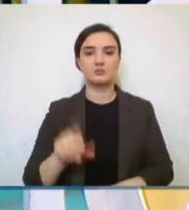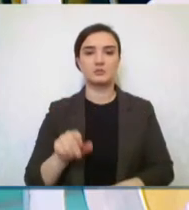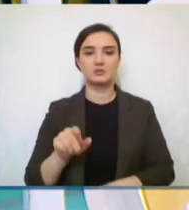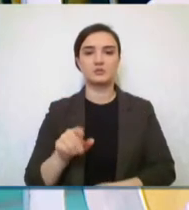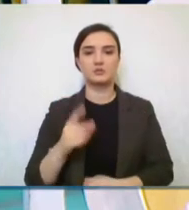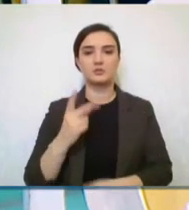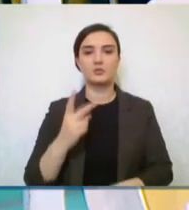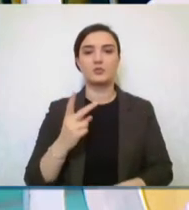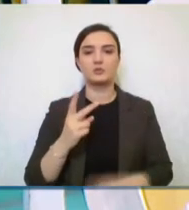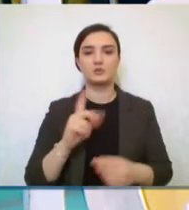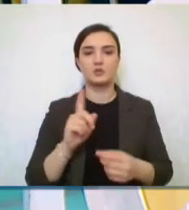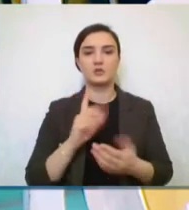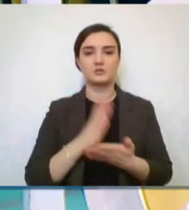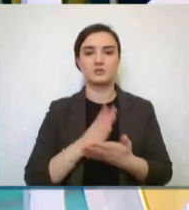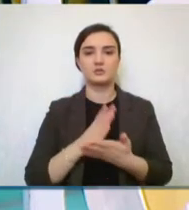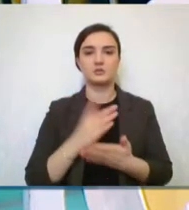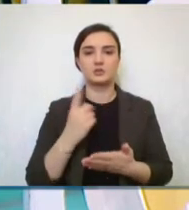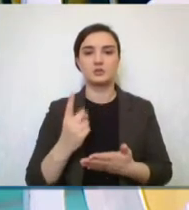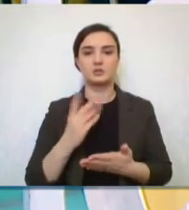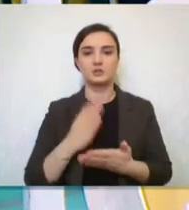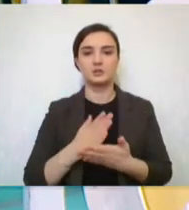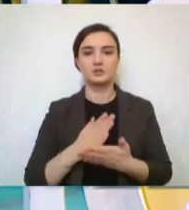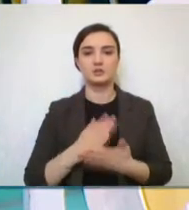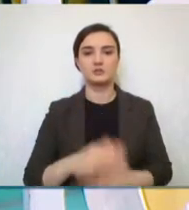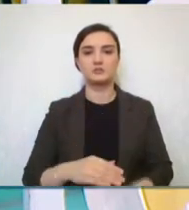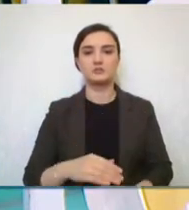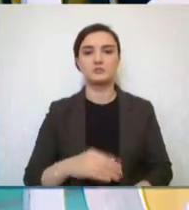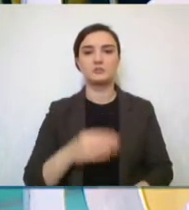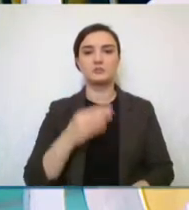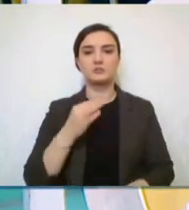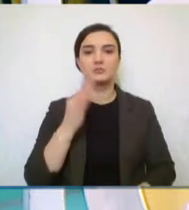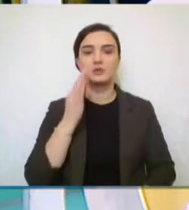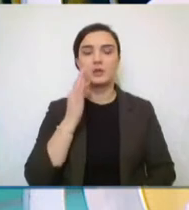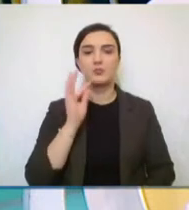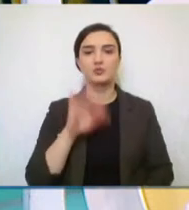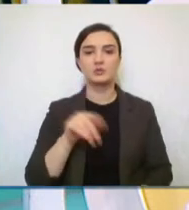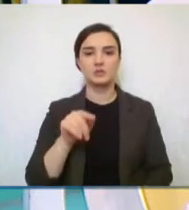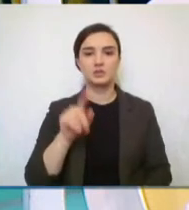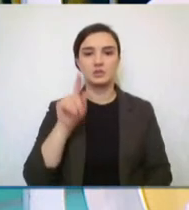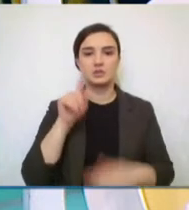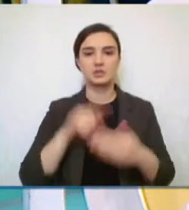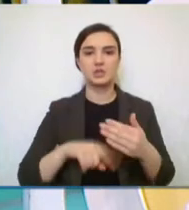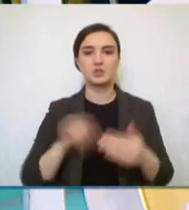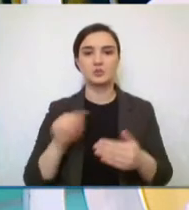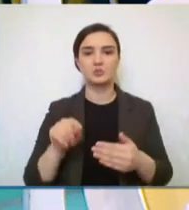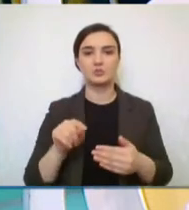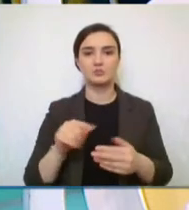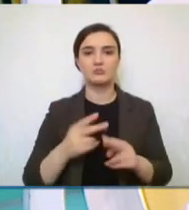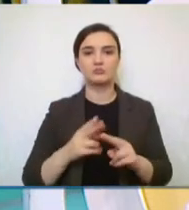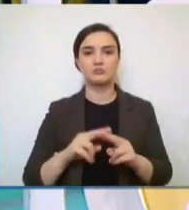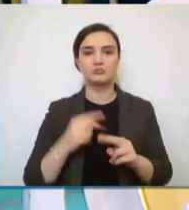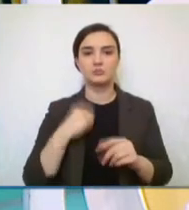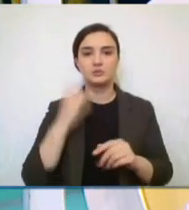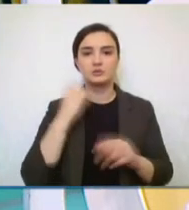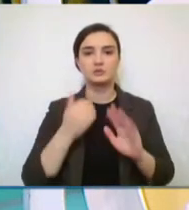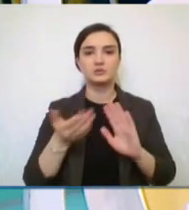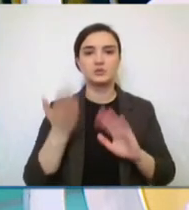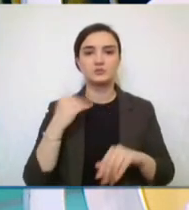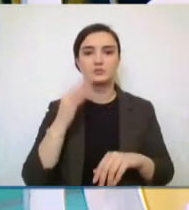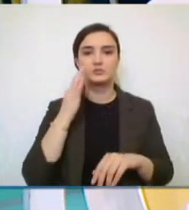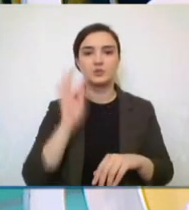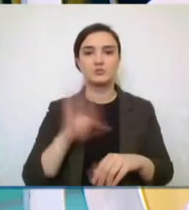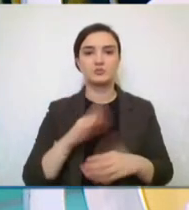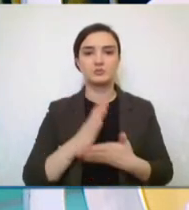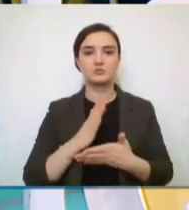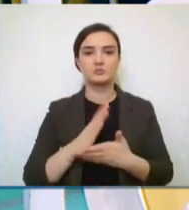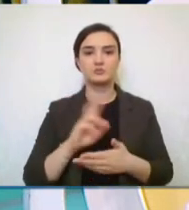ასპექტია. ერთი არის გამოცდილი სანდო წყარო, რომელიც მე წარსულში გამოსტილი მყავს და ვენდობი